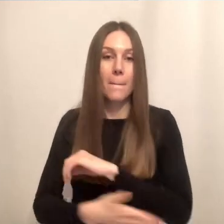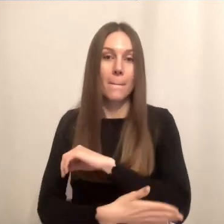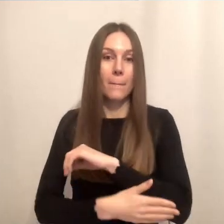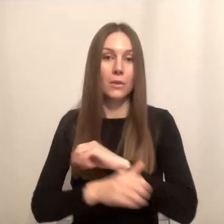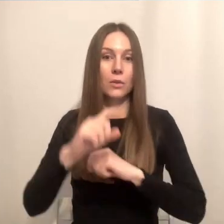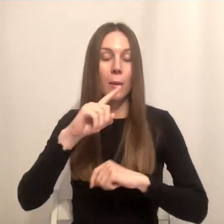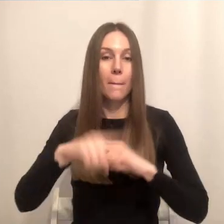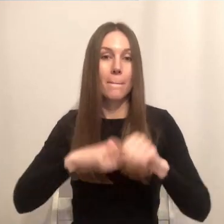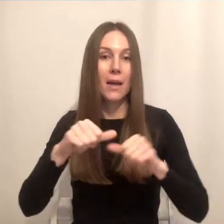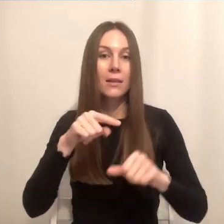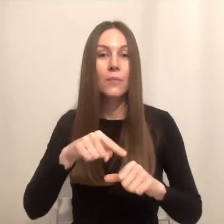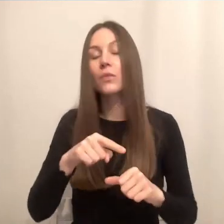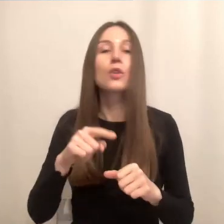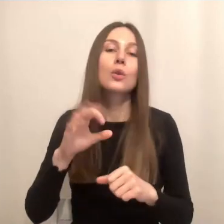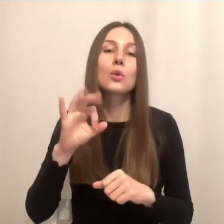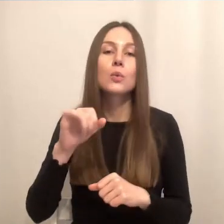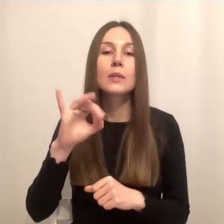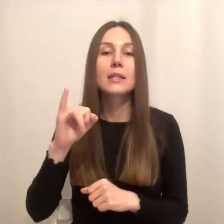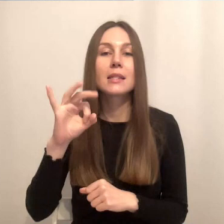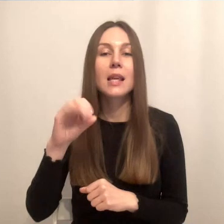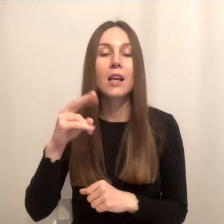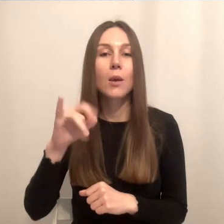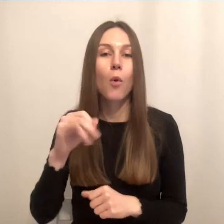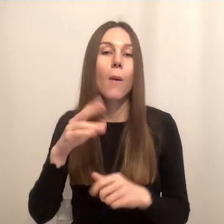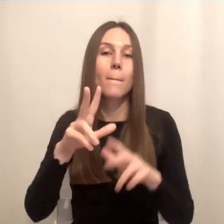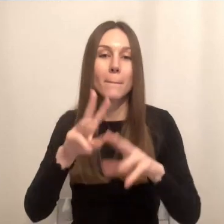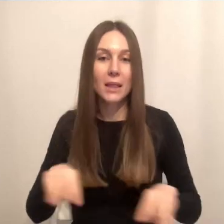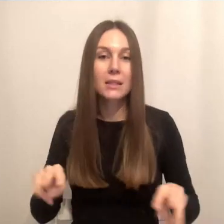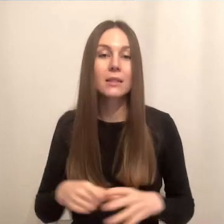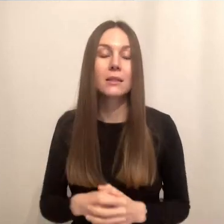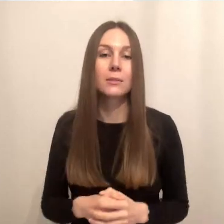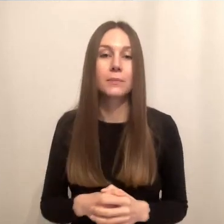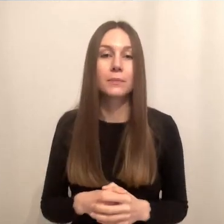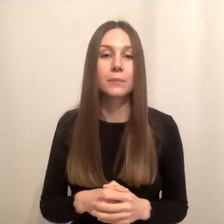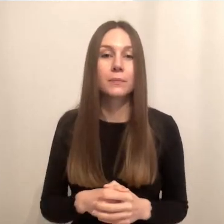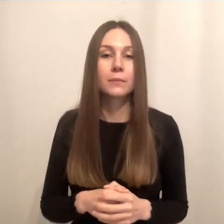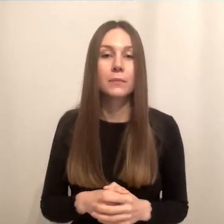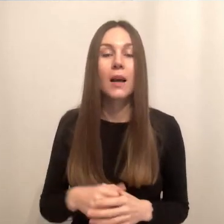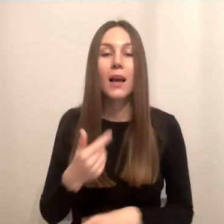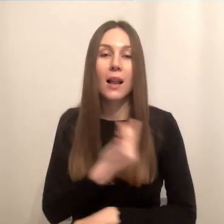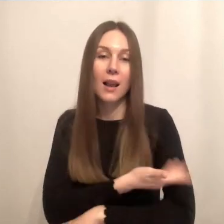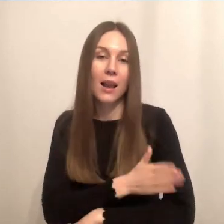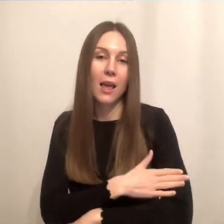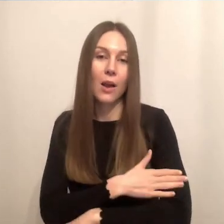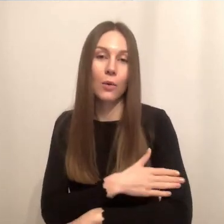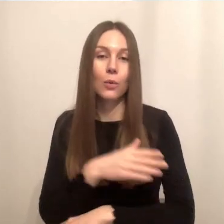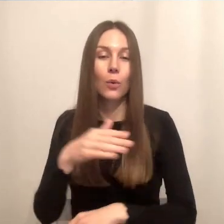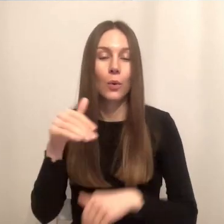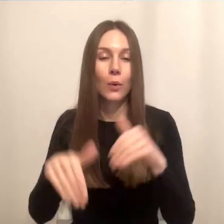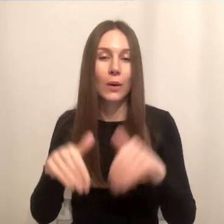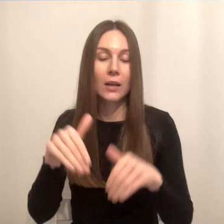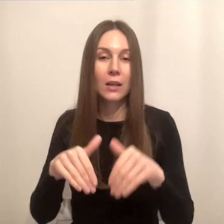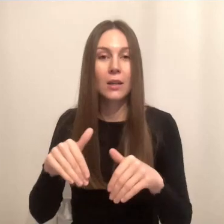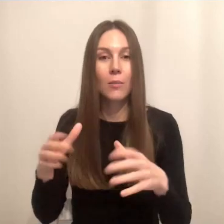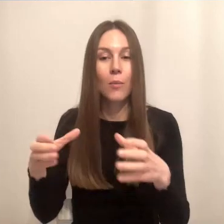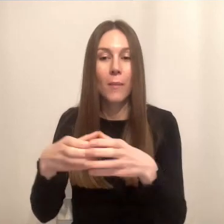susisiekimo ministras, priklausau komandai Lenkų rinkimų akcijos krikščioniškų šeimų sąjungai,